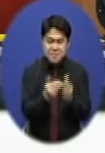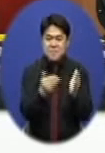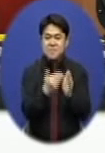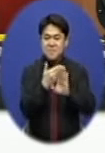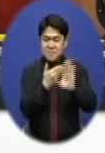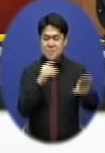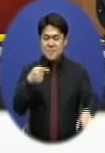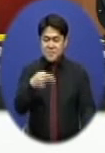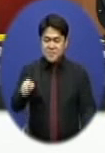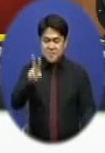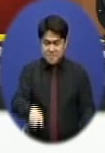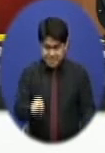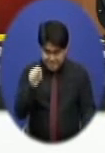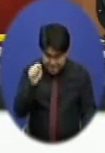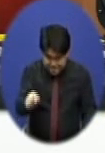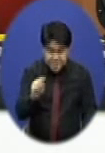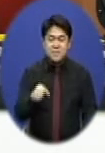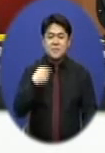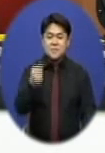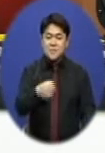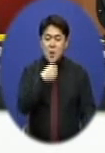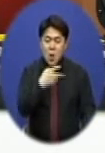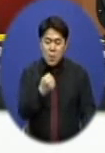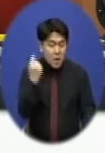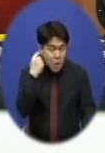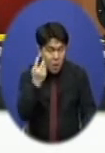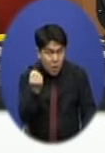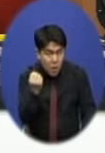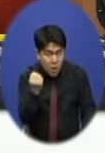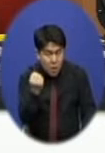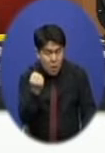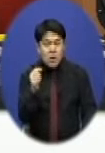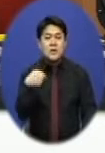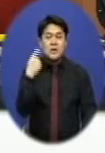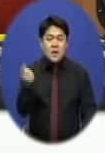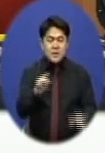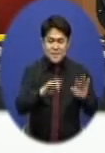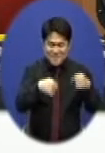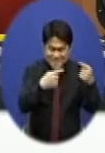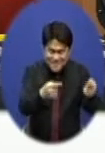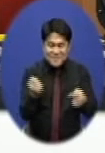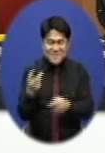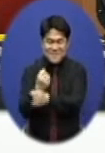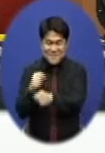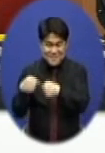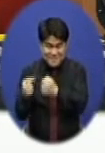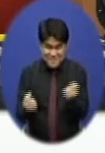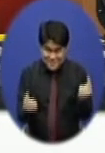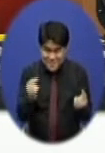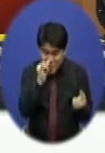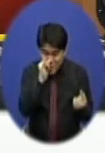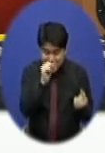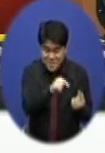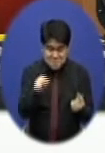그리고 점수 확인 후에 생방송에 예약 참여와 지정곡 부르기와 참여에 동일하니까 그다지